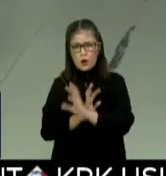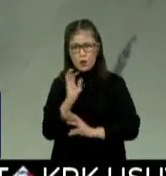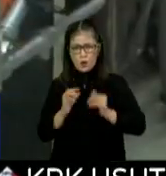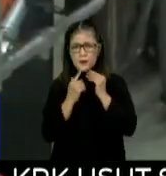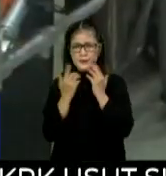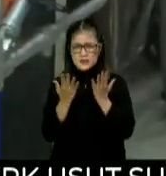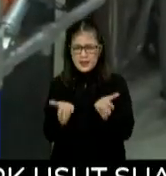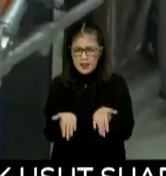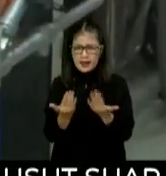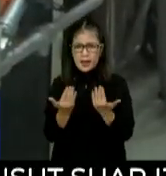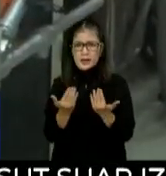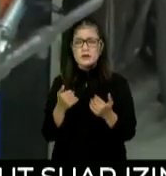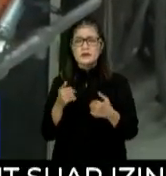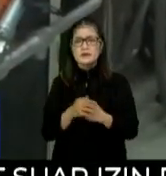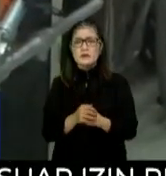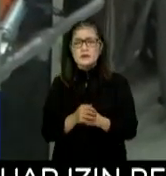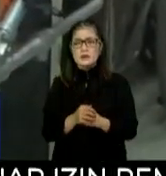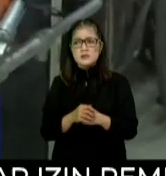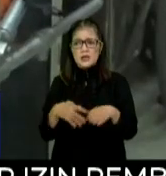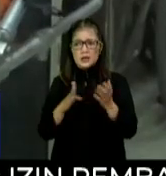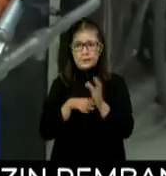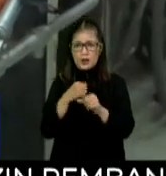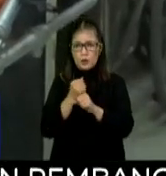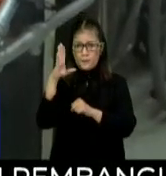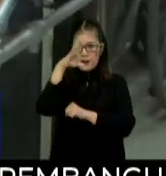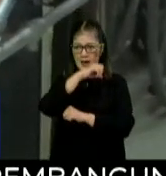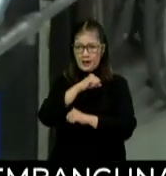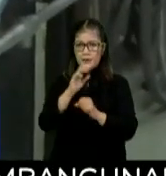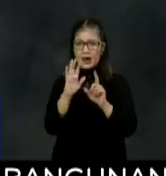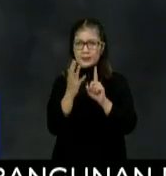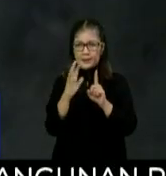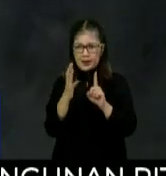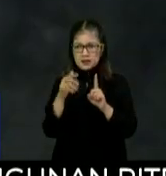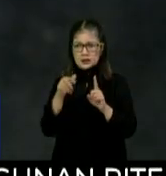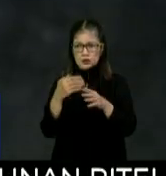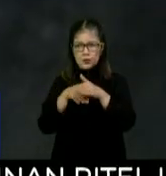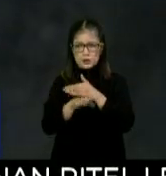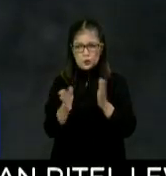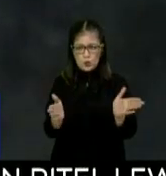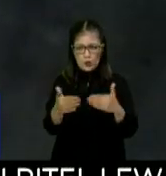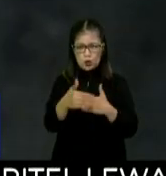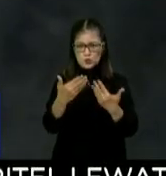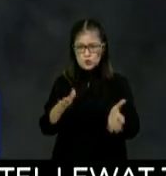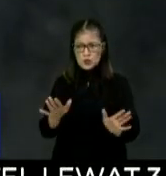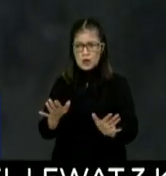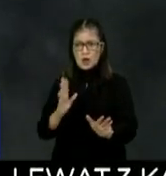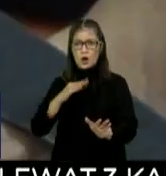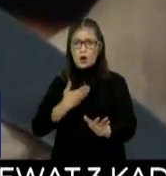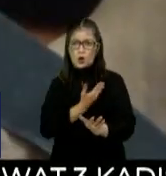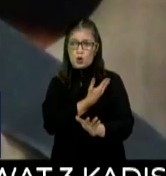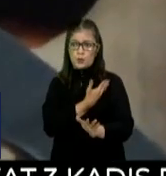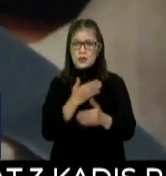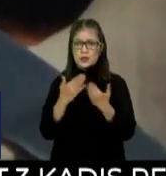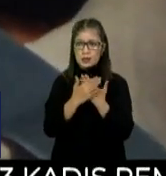malam dari 15 orang yang dirawat, 8 diantaranya sudah masuk ke kamar rawat inap. Sebagian korban yang dirawat menderita patah tulang